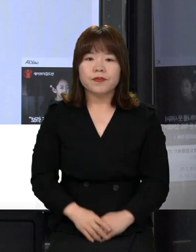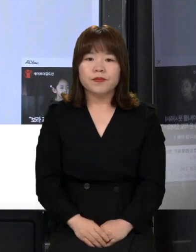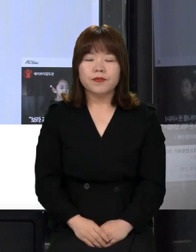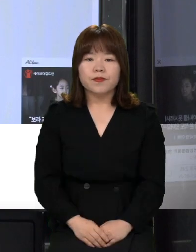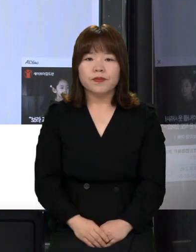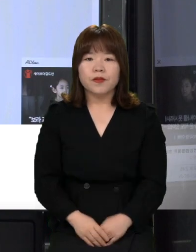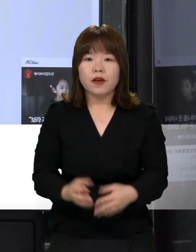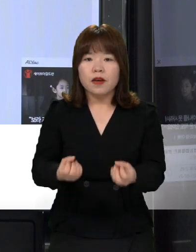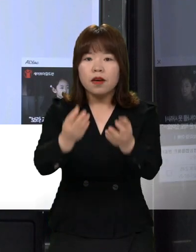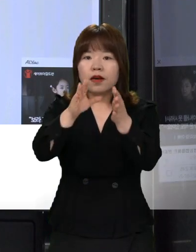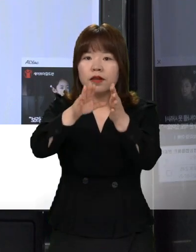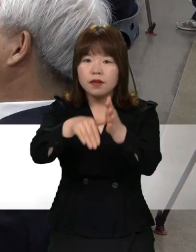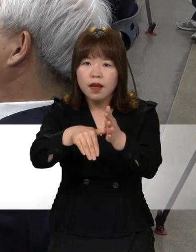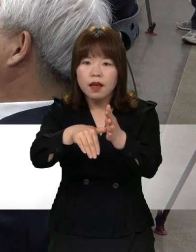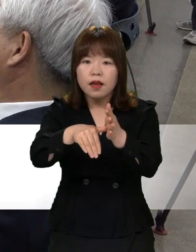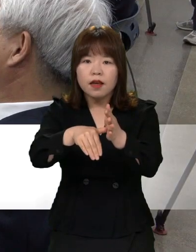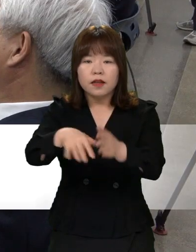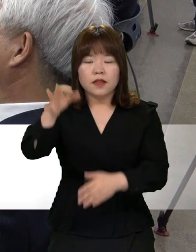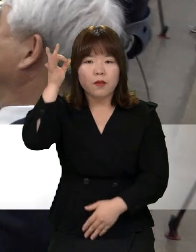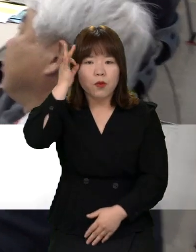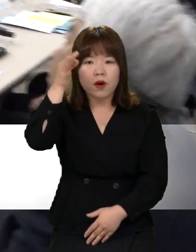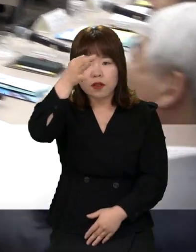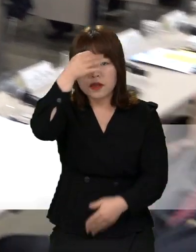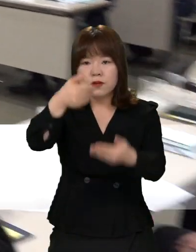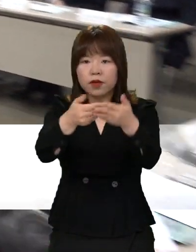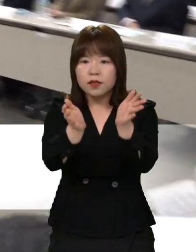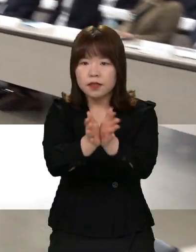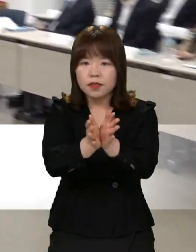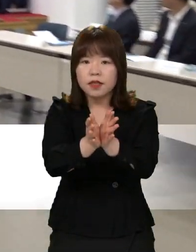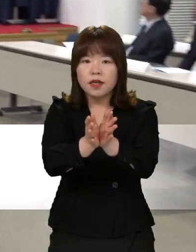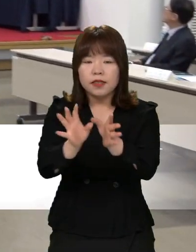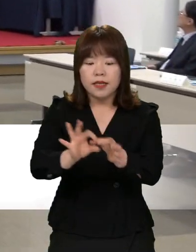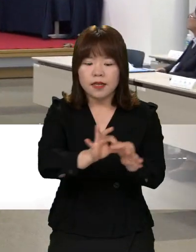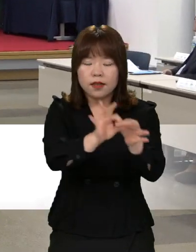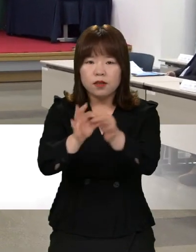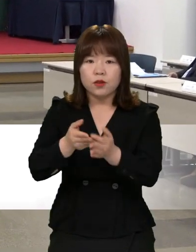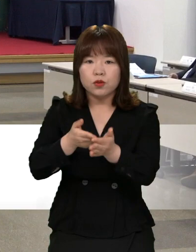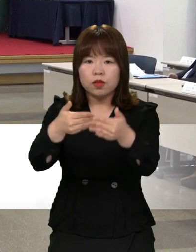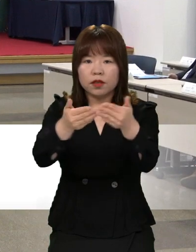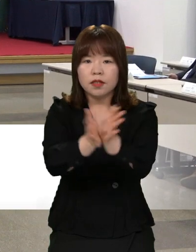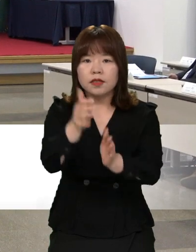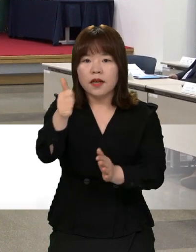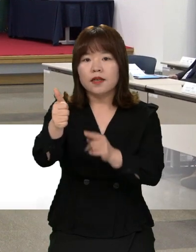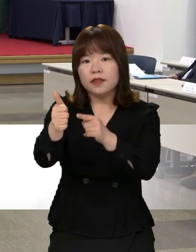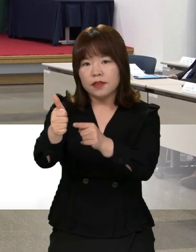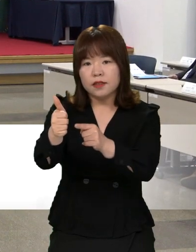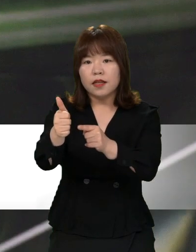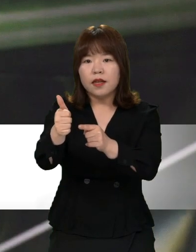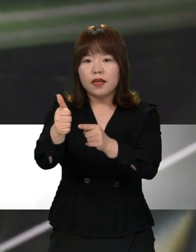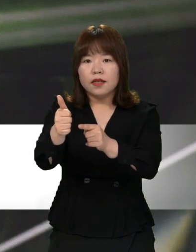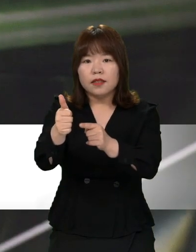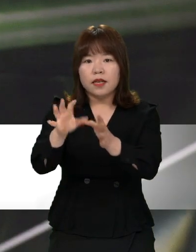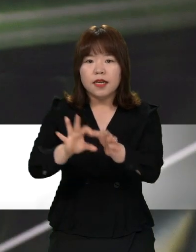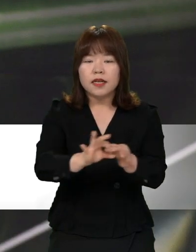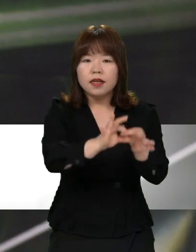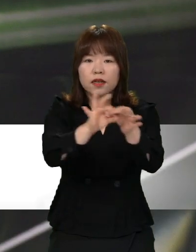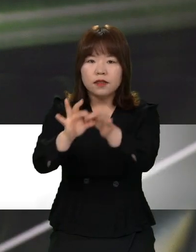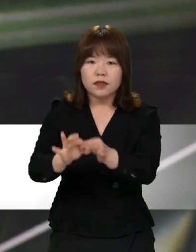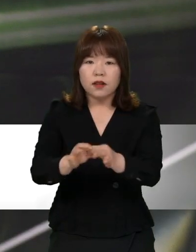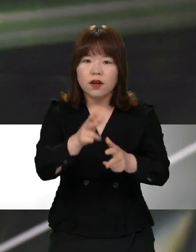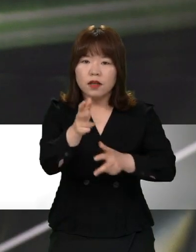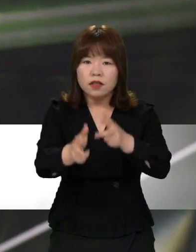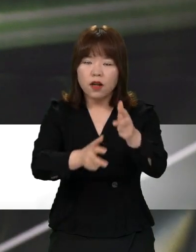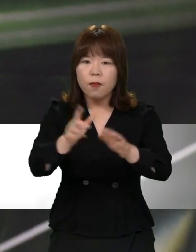계획입니다. 이날 출범식에서 포항 테크노파크 수소 클러스터 추진단장은 수소 연료전지 클러스터